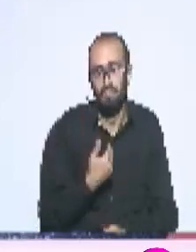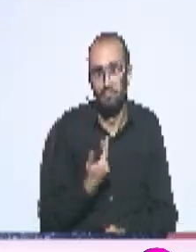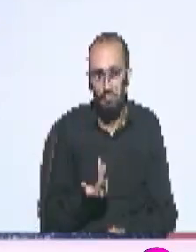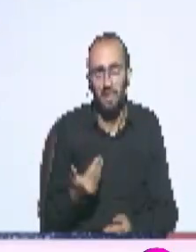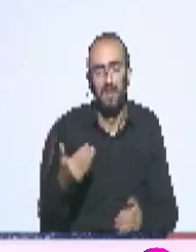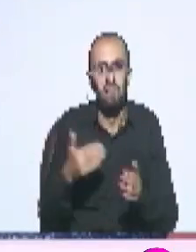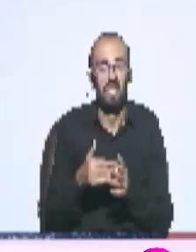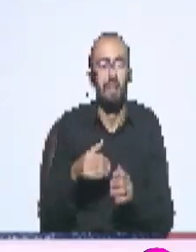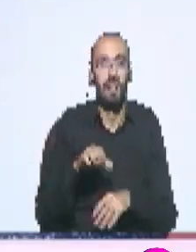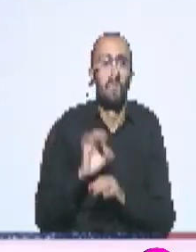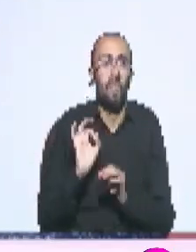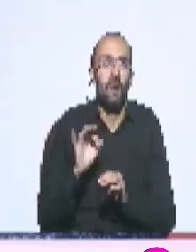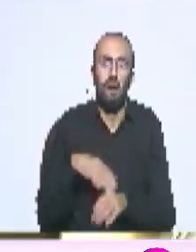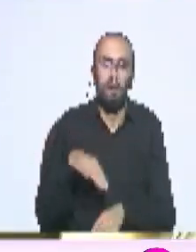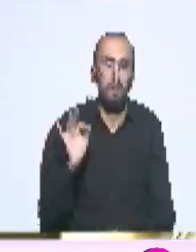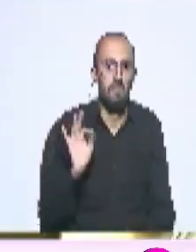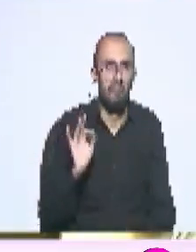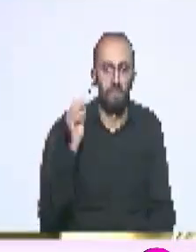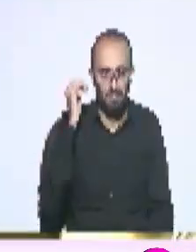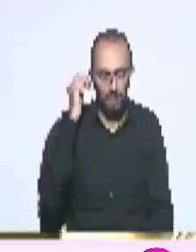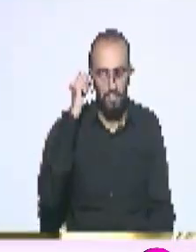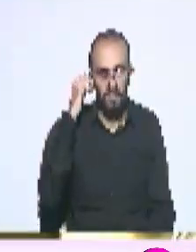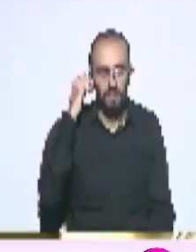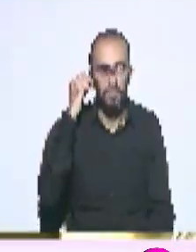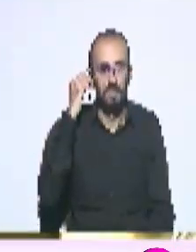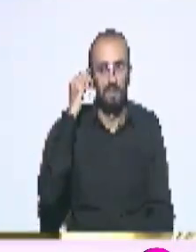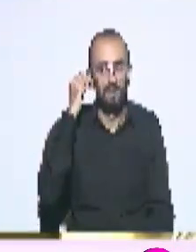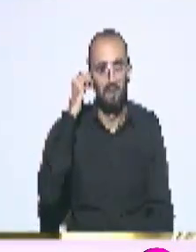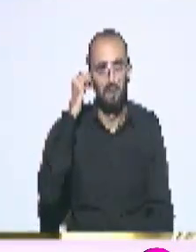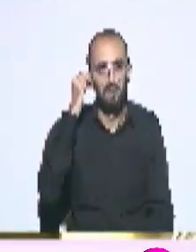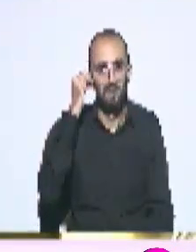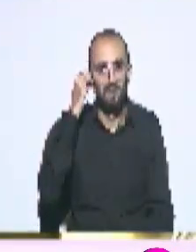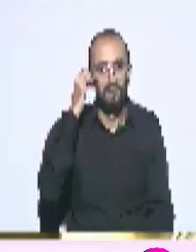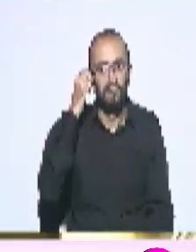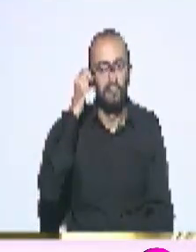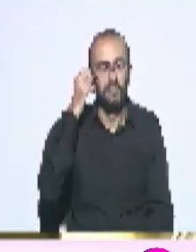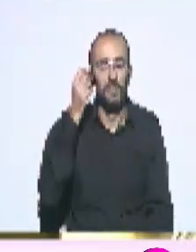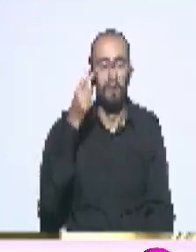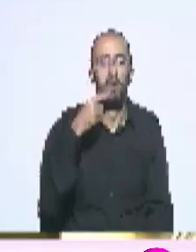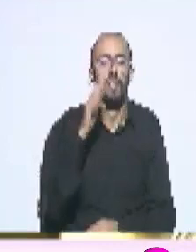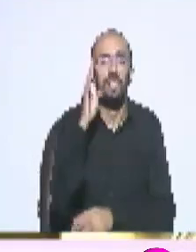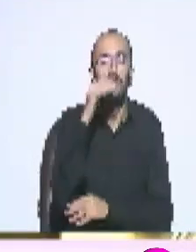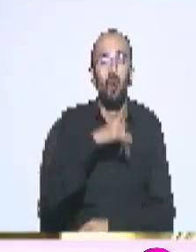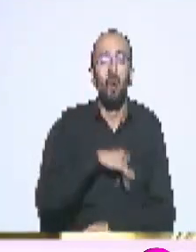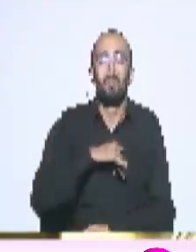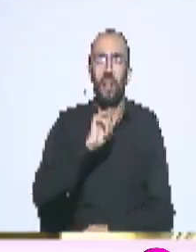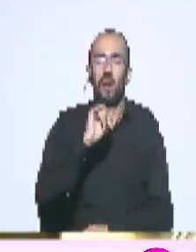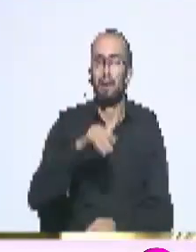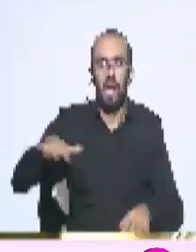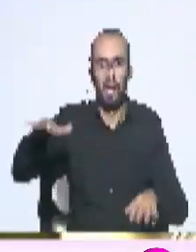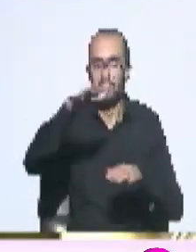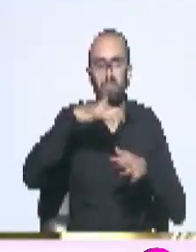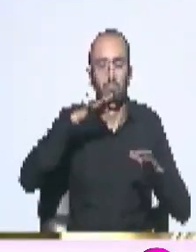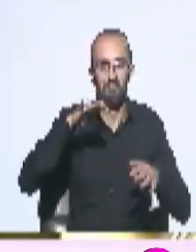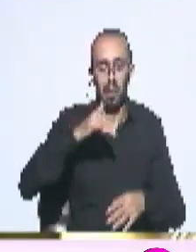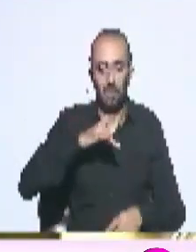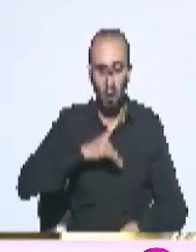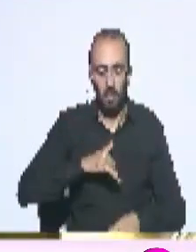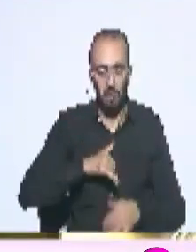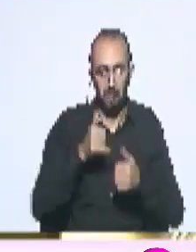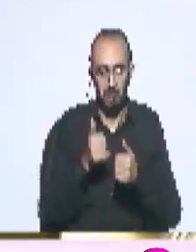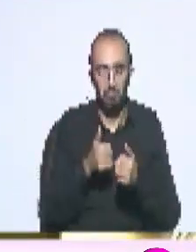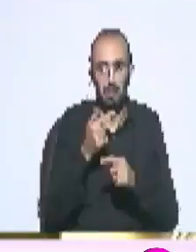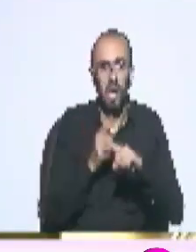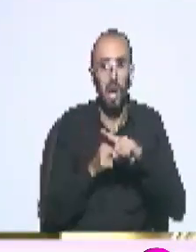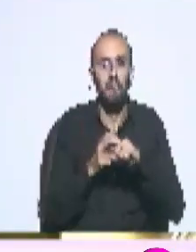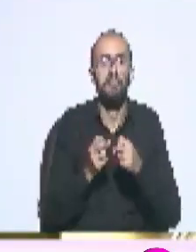انا افضل في نفس المكان يعني ده من جوايا انا برض كله بيبدا من الداخل اوكي يعني انا لما اتصالح مع نفسي من جوه